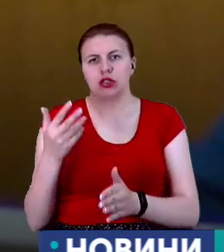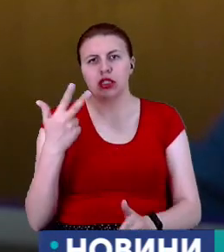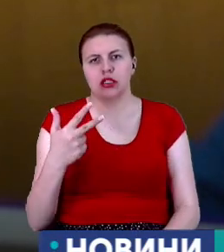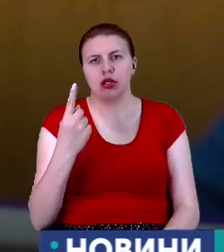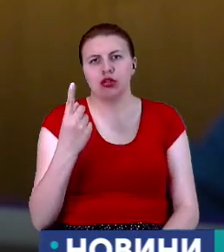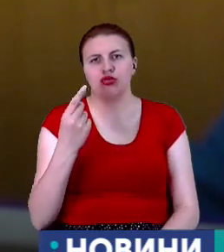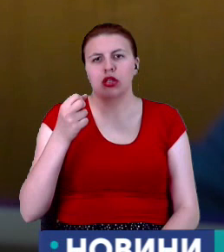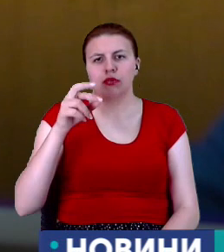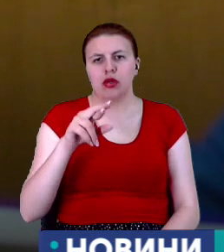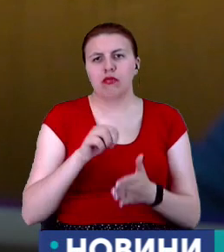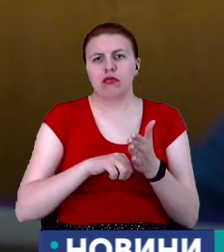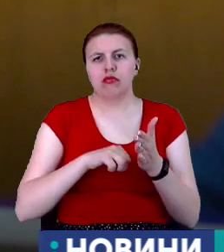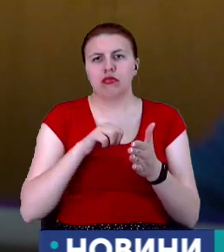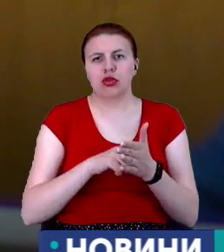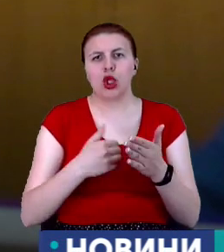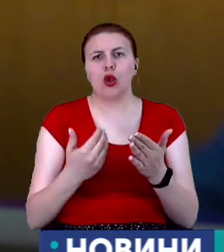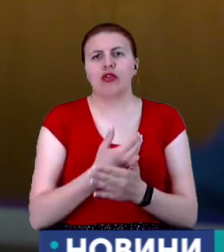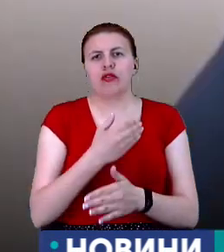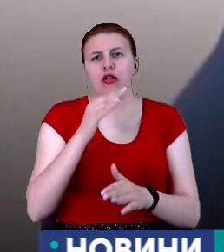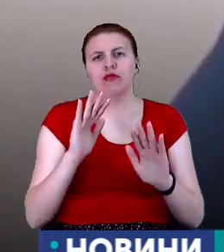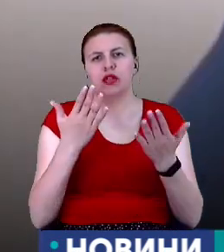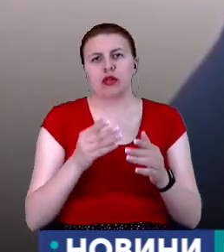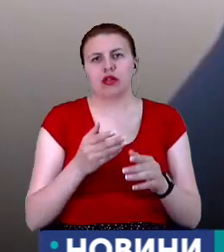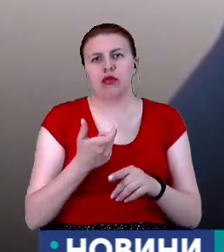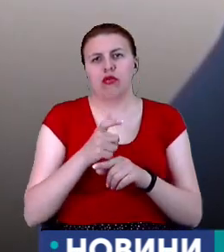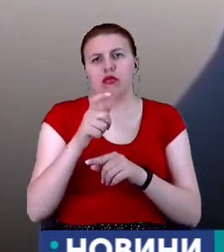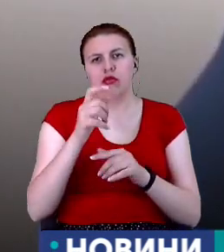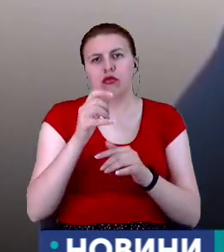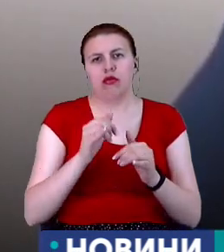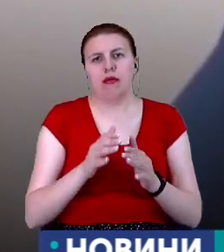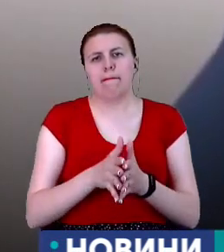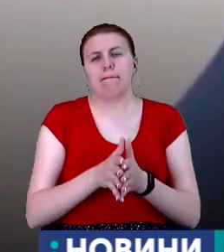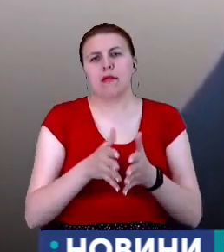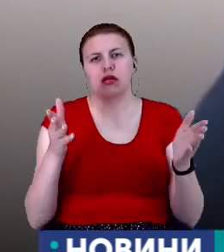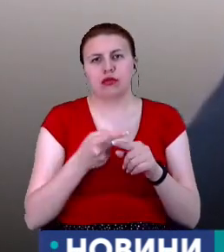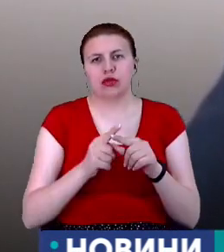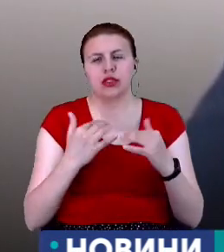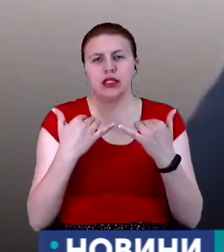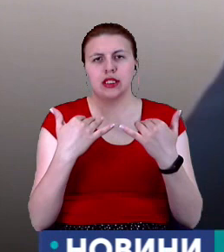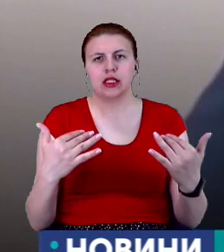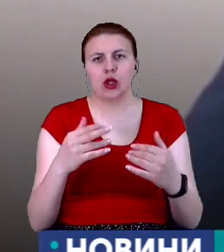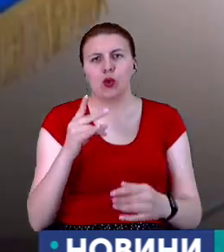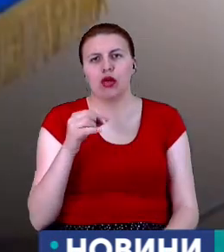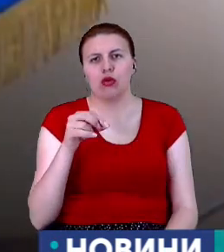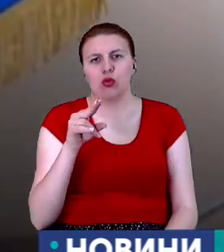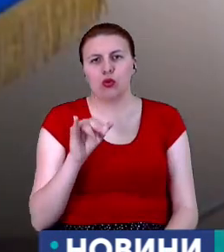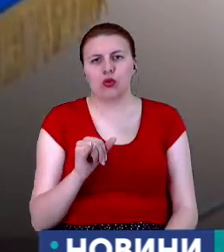нових випадків інфікування з кожним днем стає більше. Про це на засіданні уряду сказав прем'єр Денис Шмигаль.